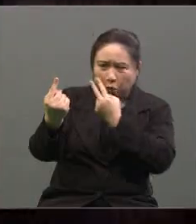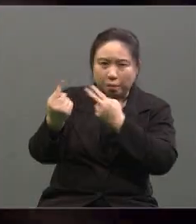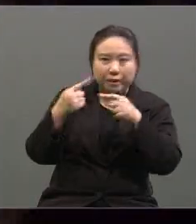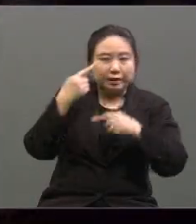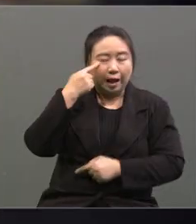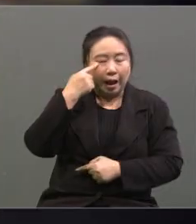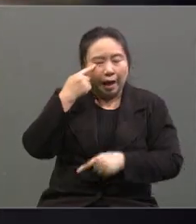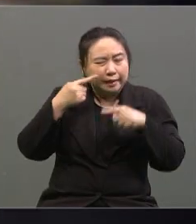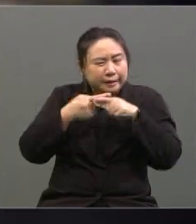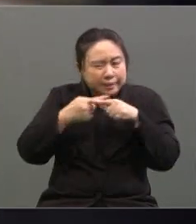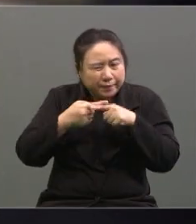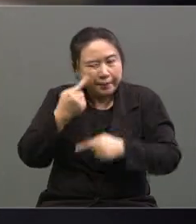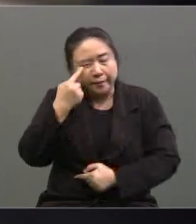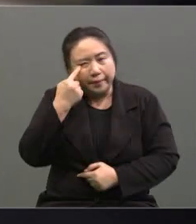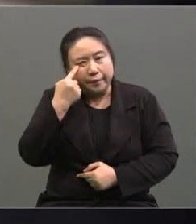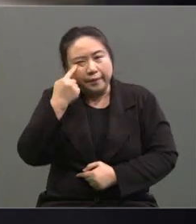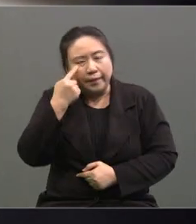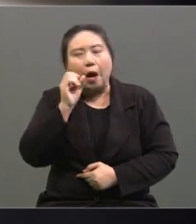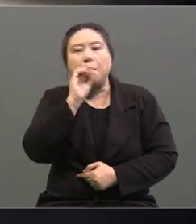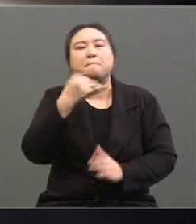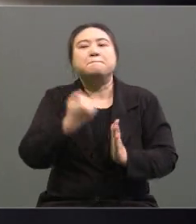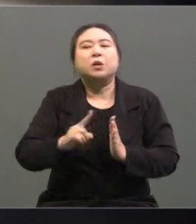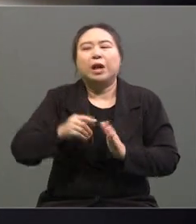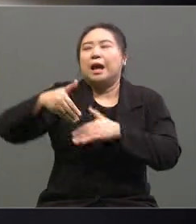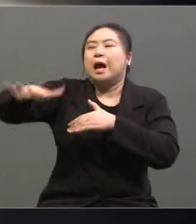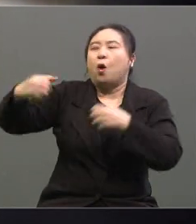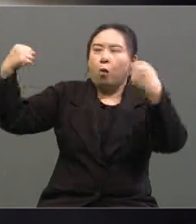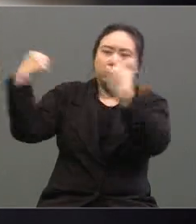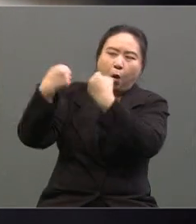เจ็บที่ดวงตานะคะแต่ว่าอ้างว่าทะเลาะวิวาทมาจาก